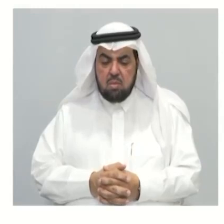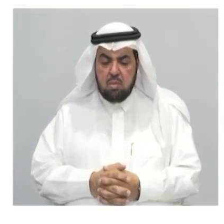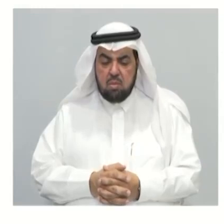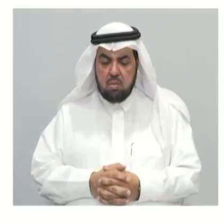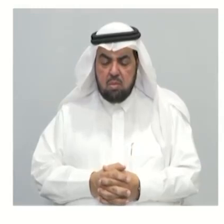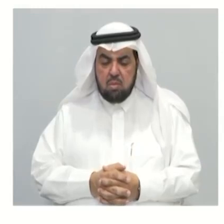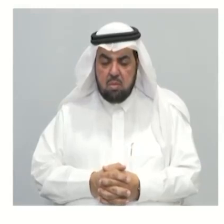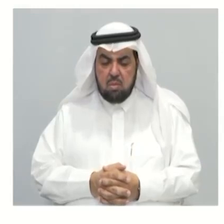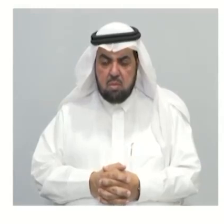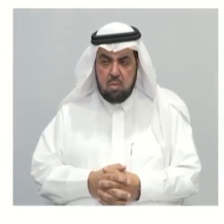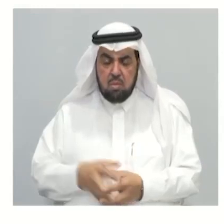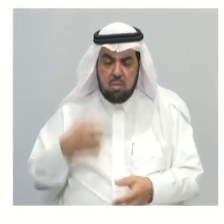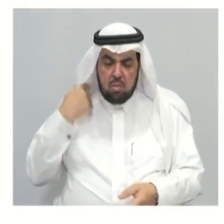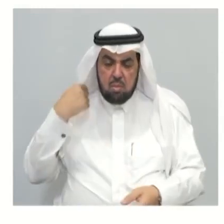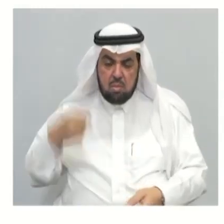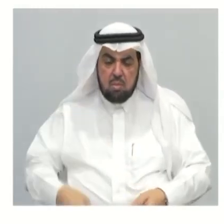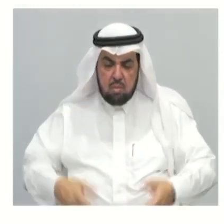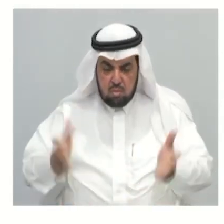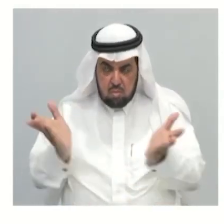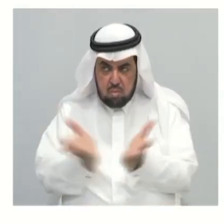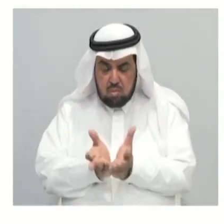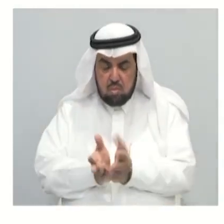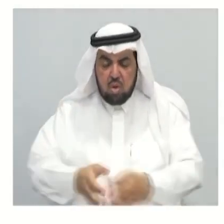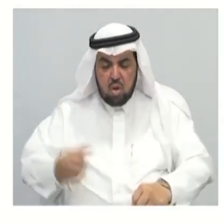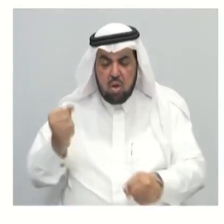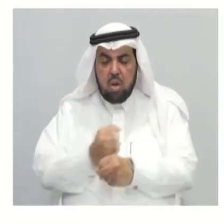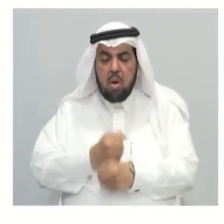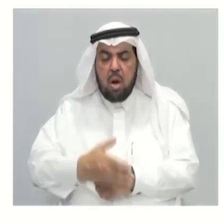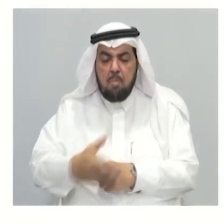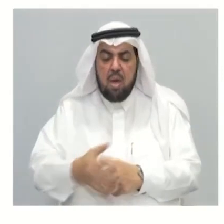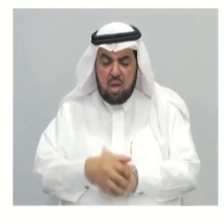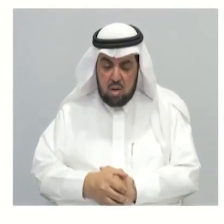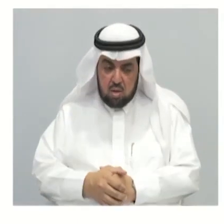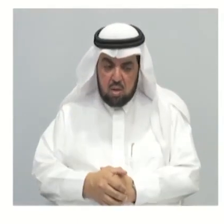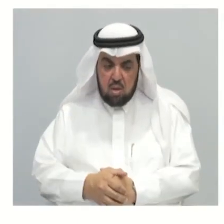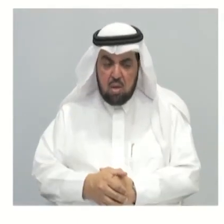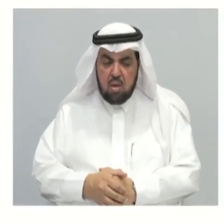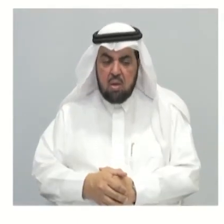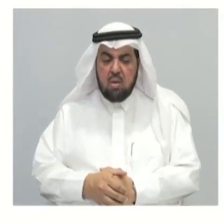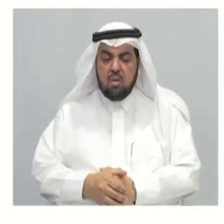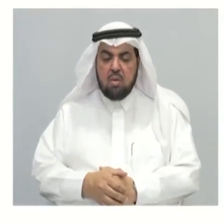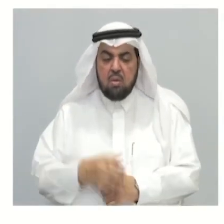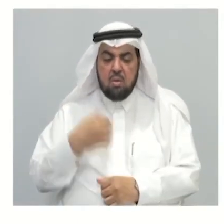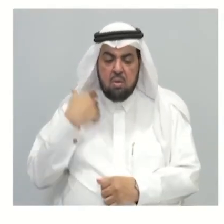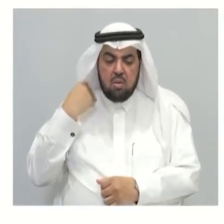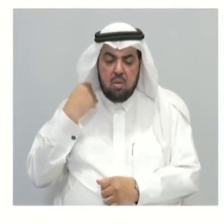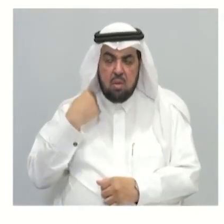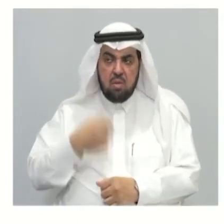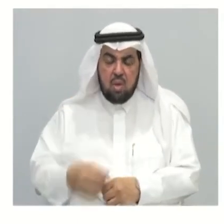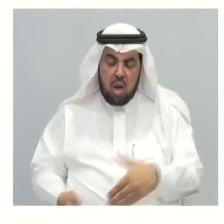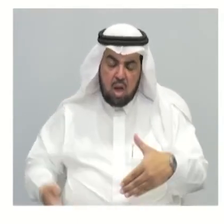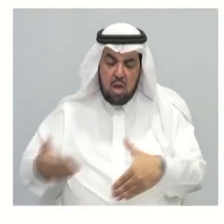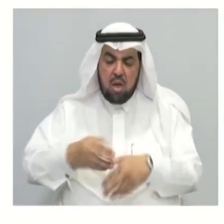والشبكه في هذا الدرس طبقنا ما يلي بهذا الشكل ماي عزيزي الطالب في عمليه